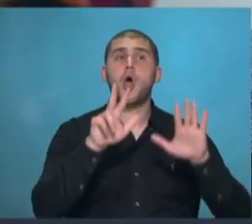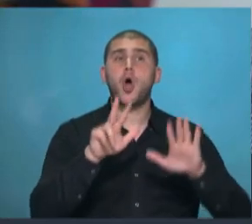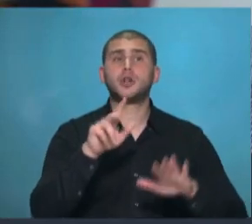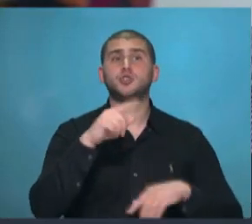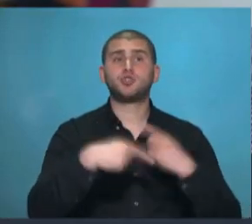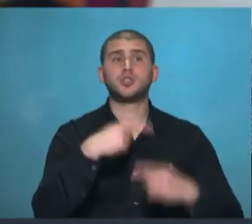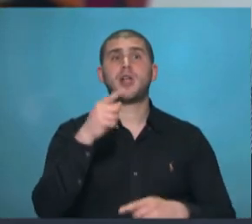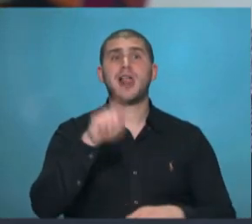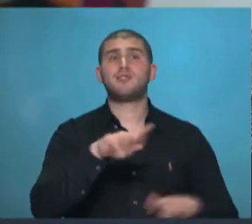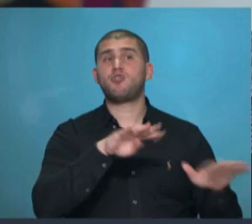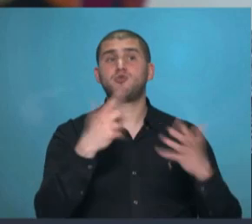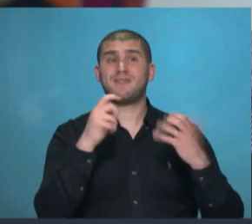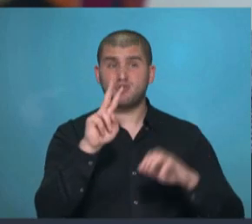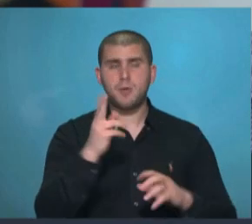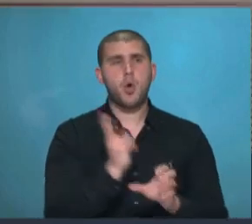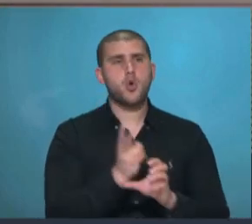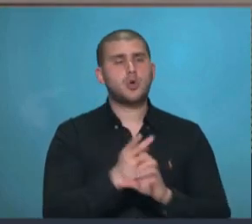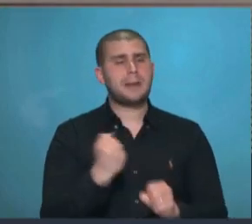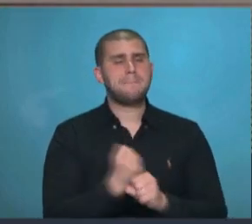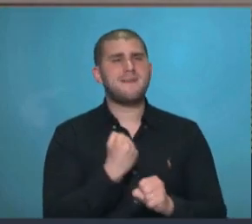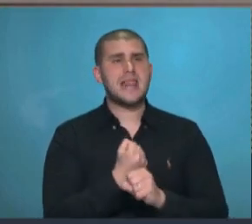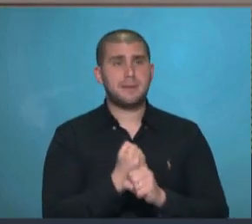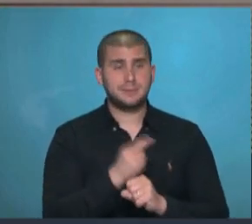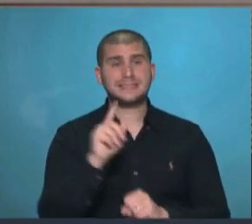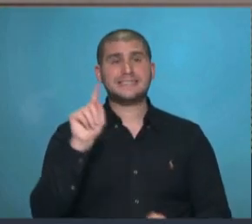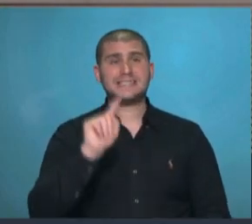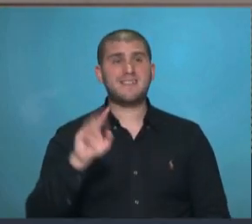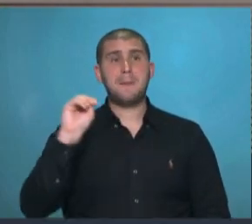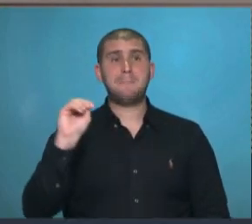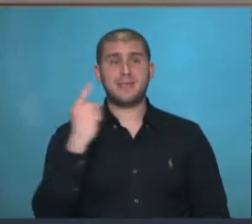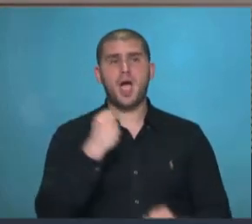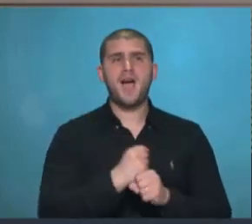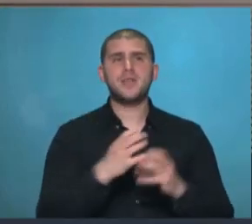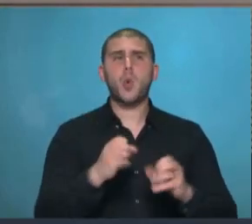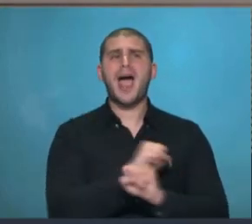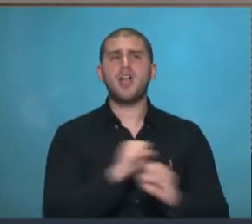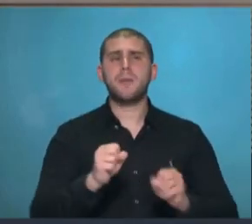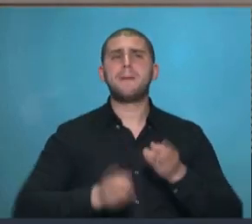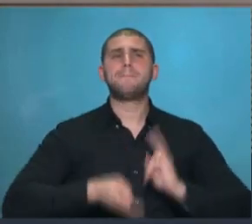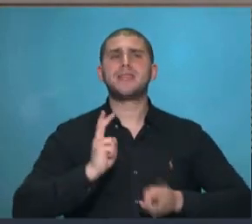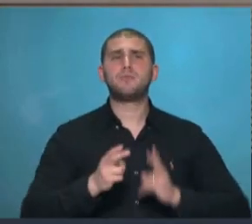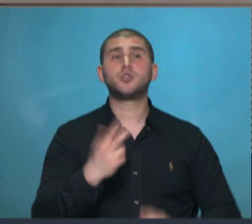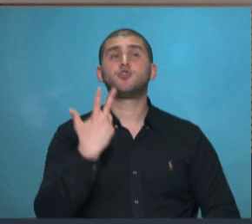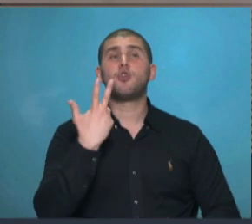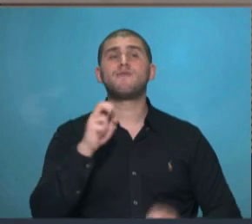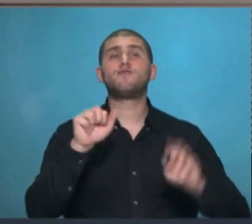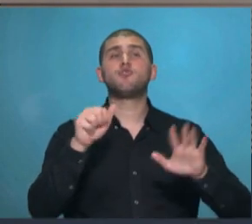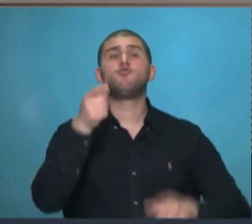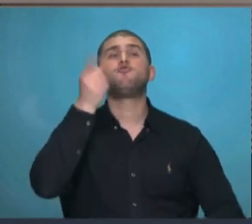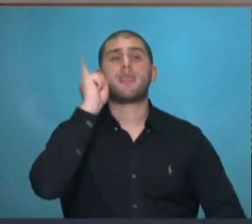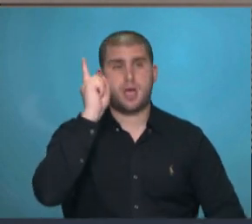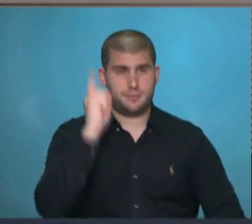72, עברתי קורס מפעילים. זאב מלכנר עבד בקור האטומי בדימונה במשך 36